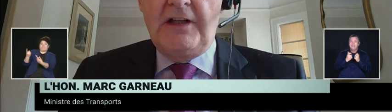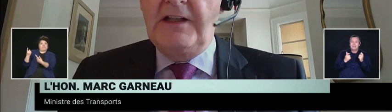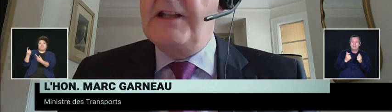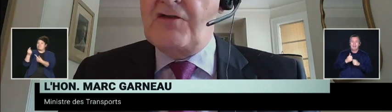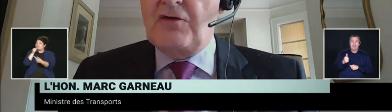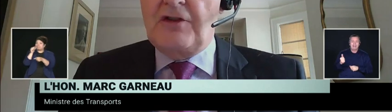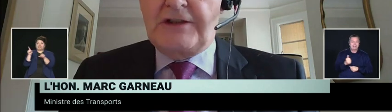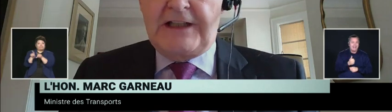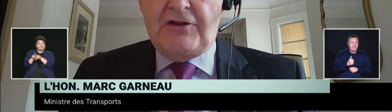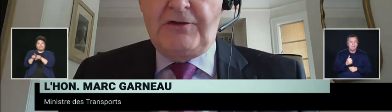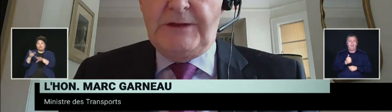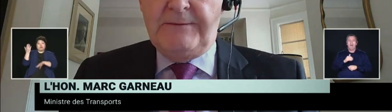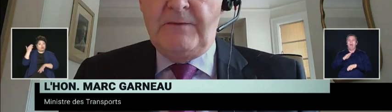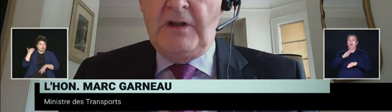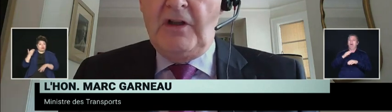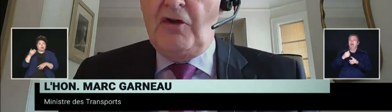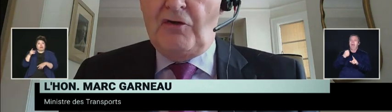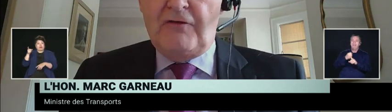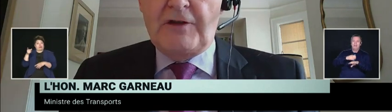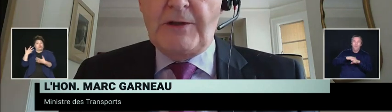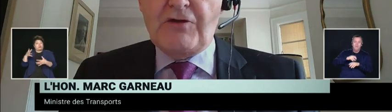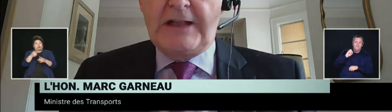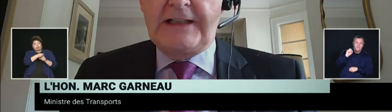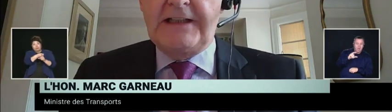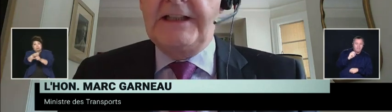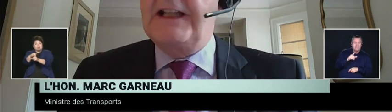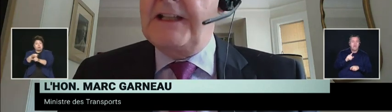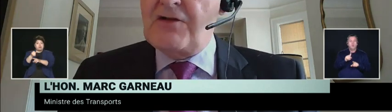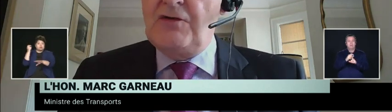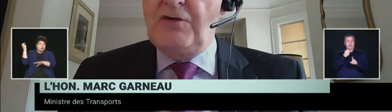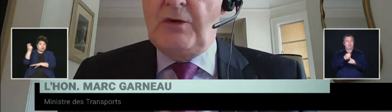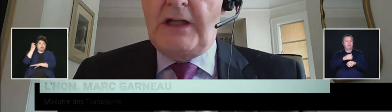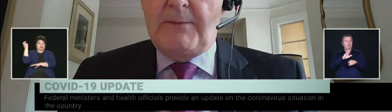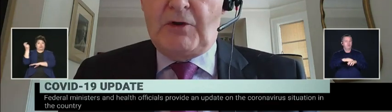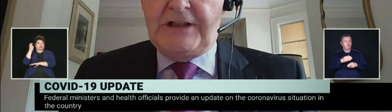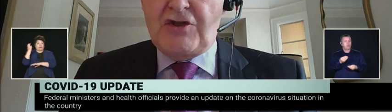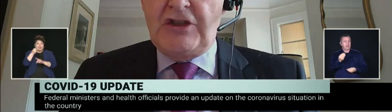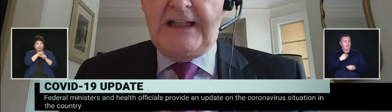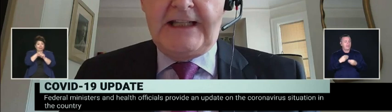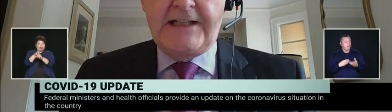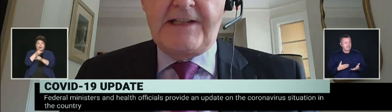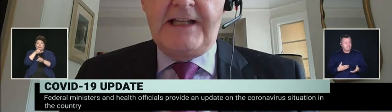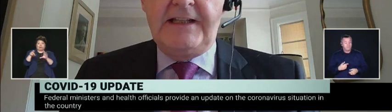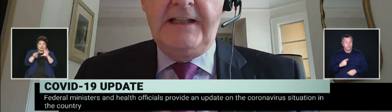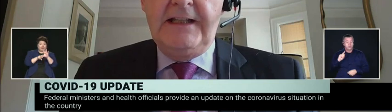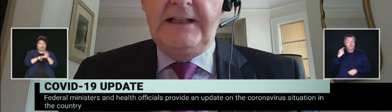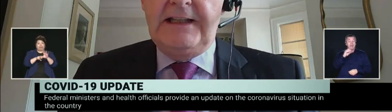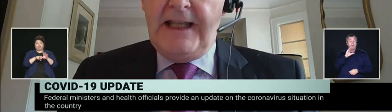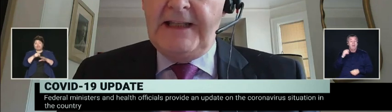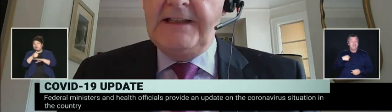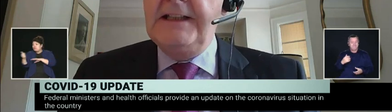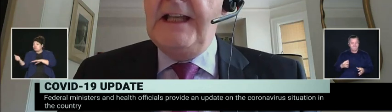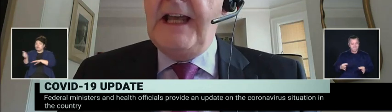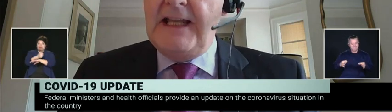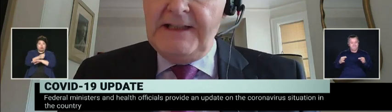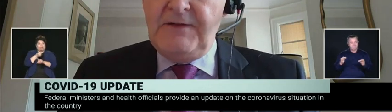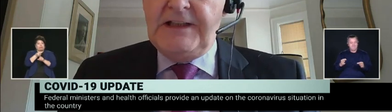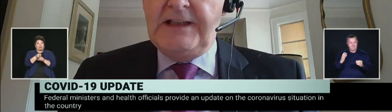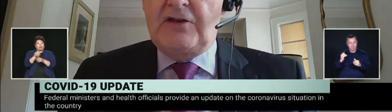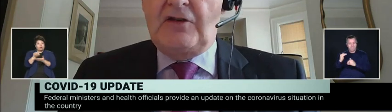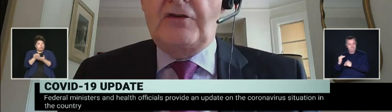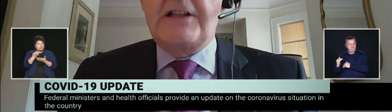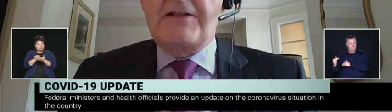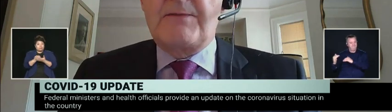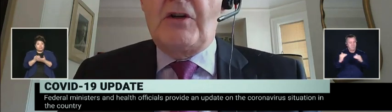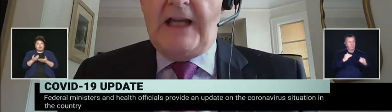voyageurs et sur notre économie. Le gouvernement du Canada est résolu à protéger les Canadiens et aider à